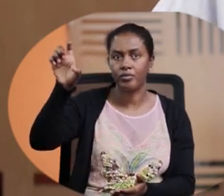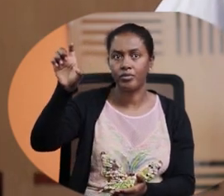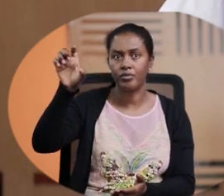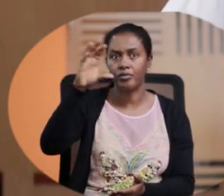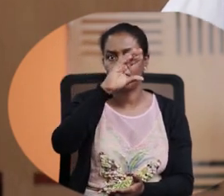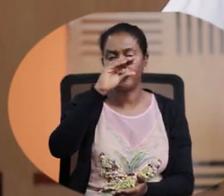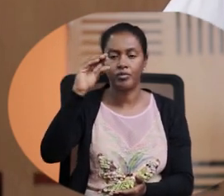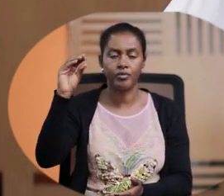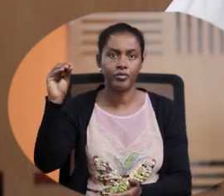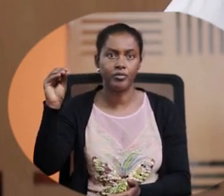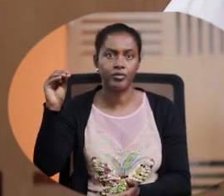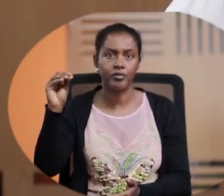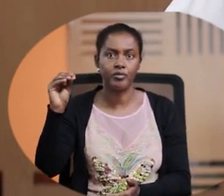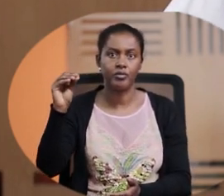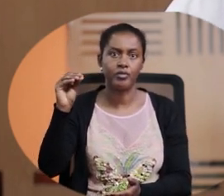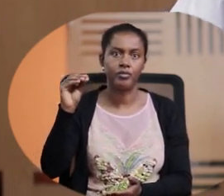innikun mo